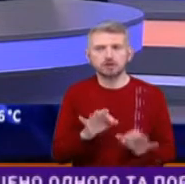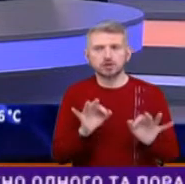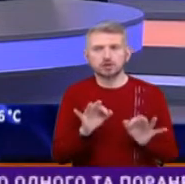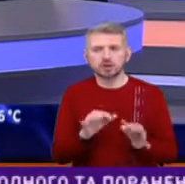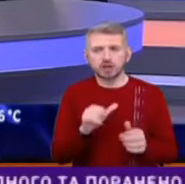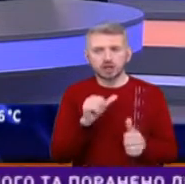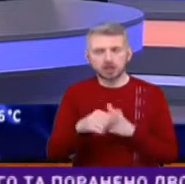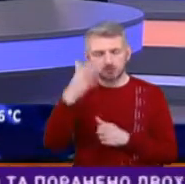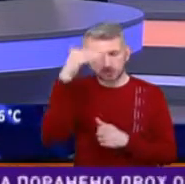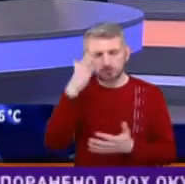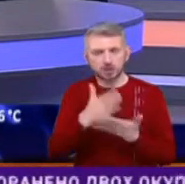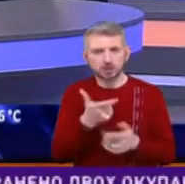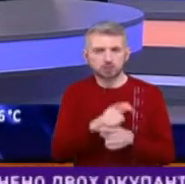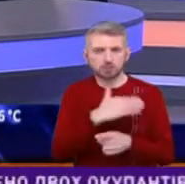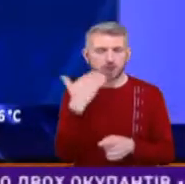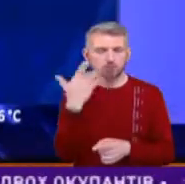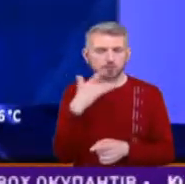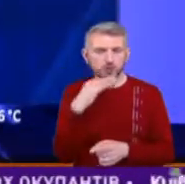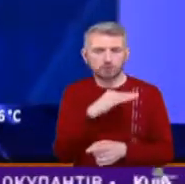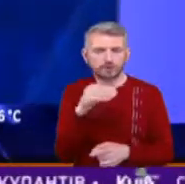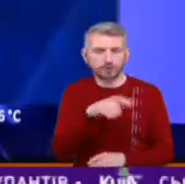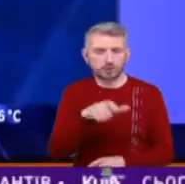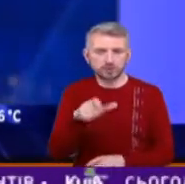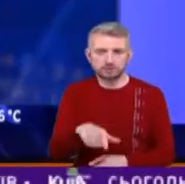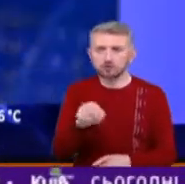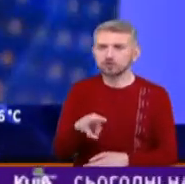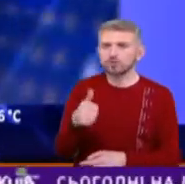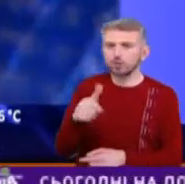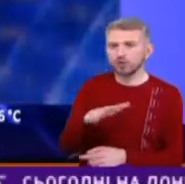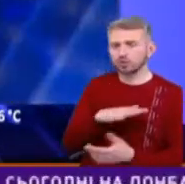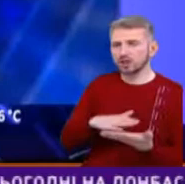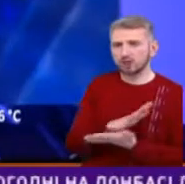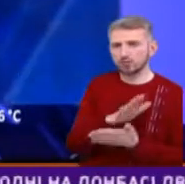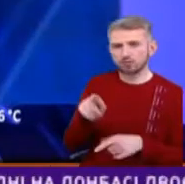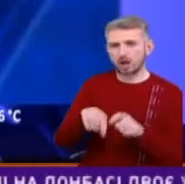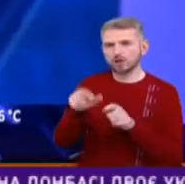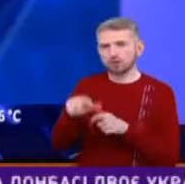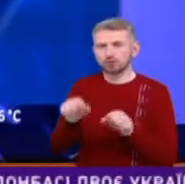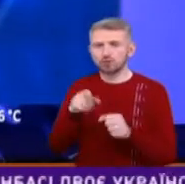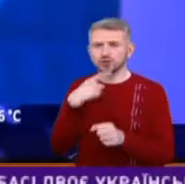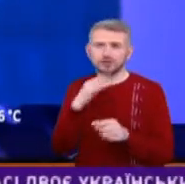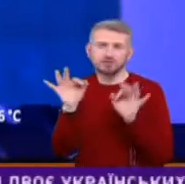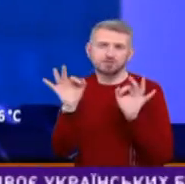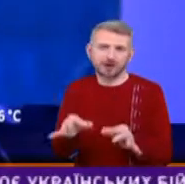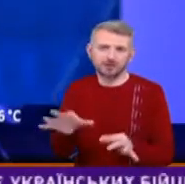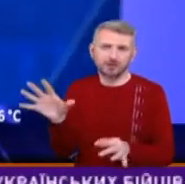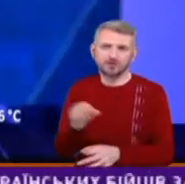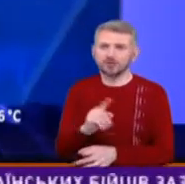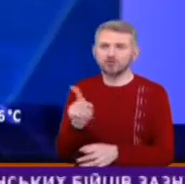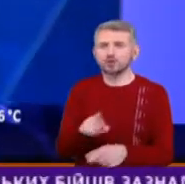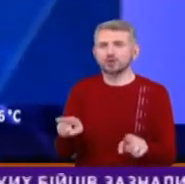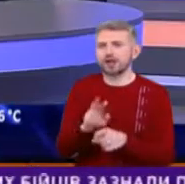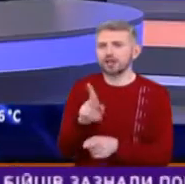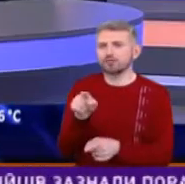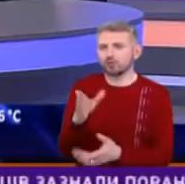Тільки крім Трампа, є ще дуже багато в Америці офіційних осіб. Чим добре бути не політиком, а експертом, можна казати правду, все ж так, як воно